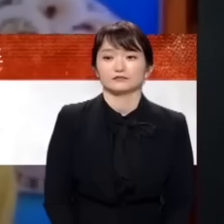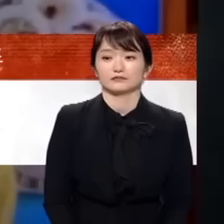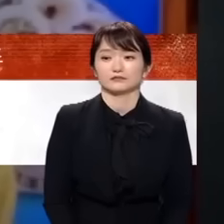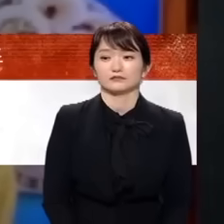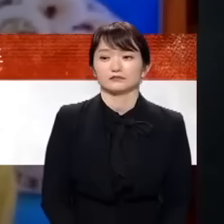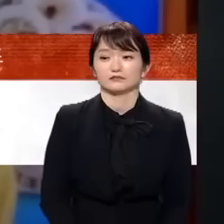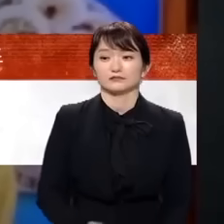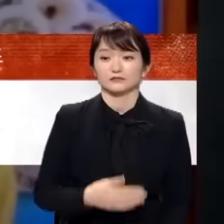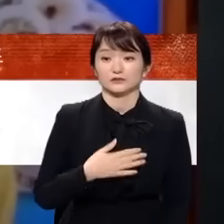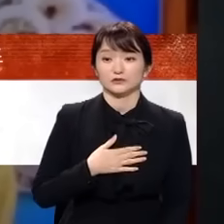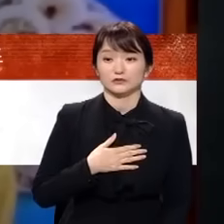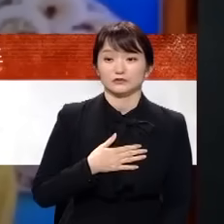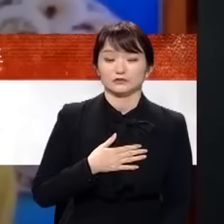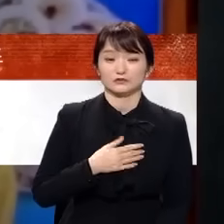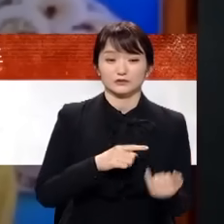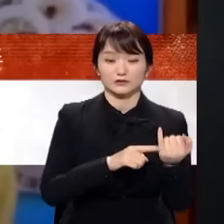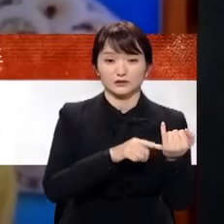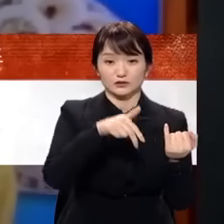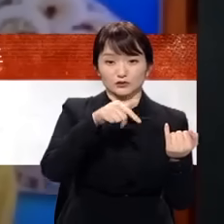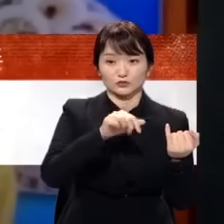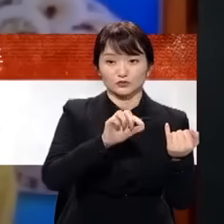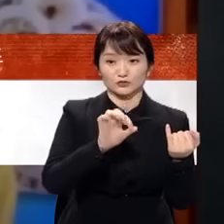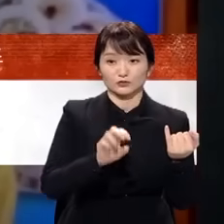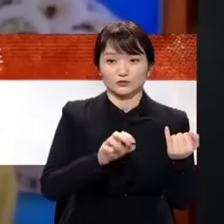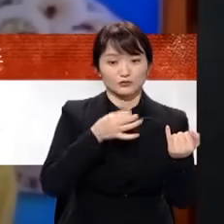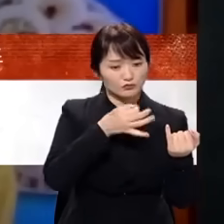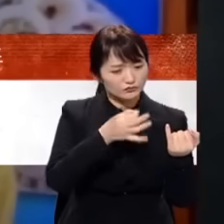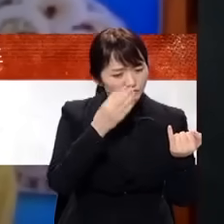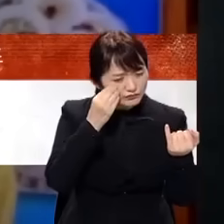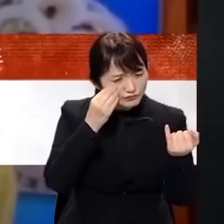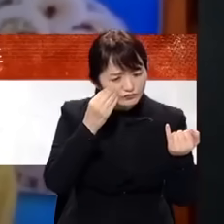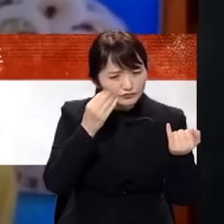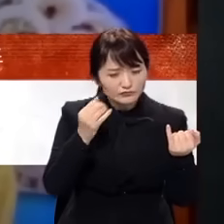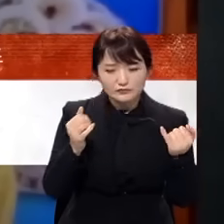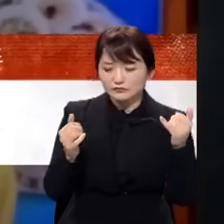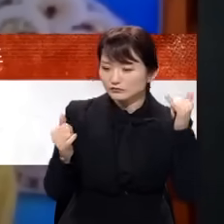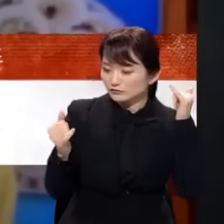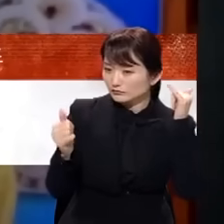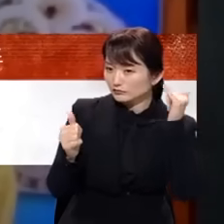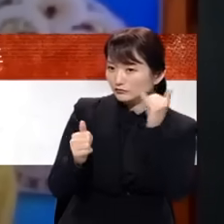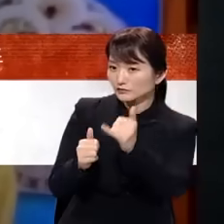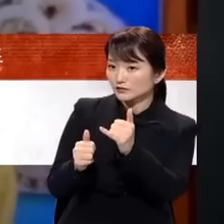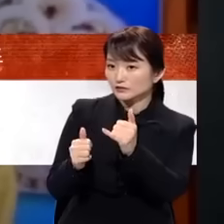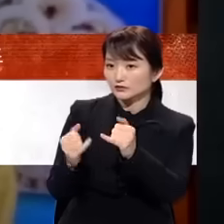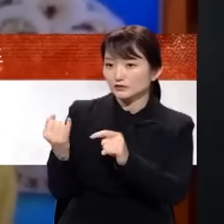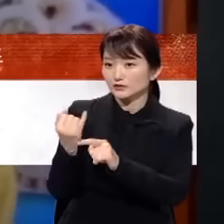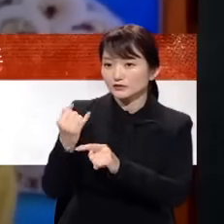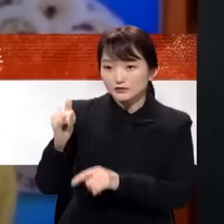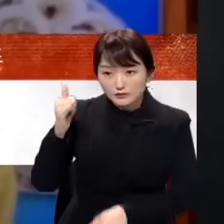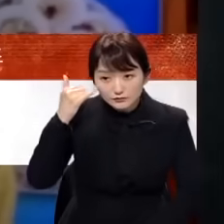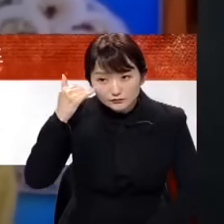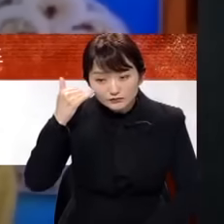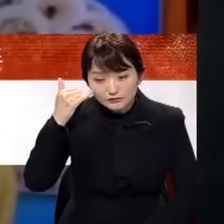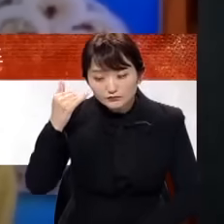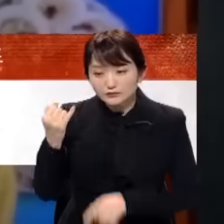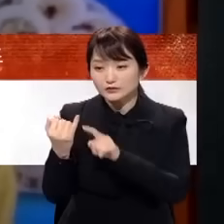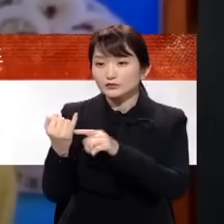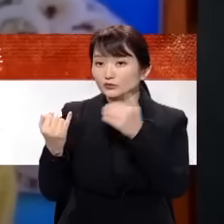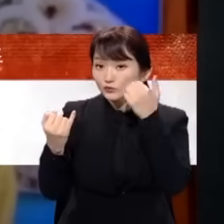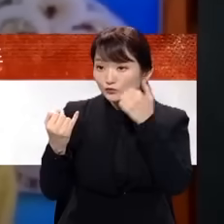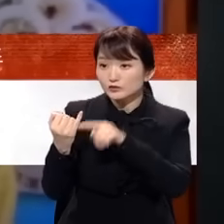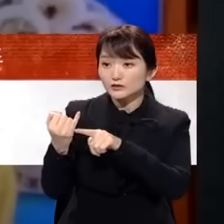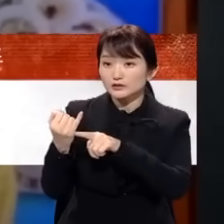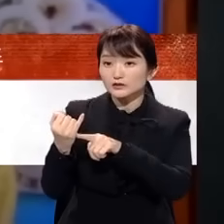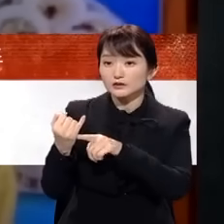이상해서 전화를 걸었더니 여자분이 받고 거기가 어딘데 그쪽에 받으시냐 하니까 자기가 1년